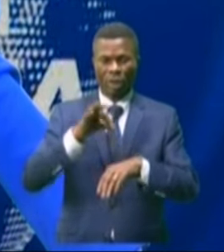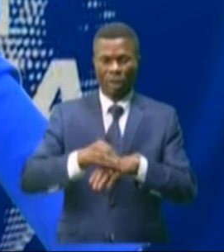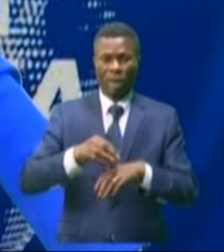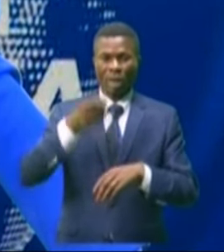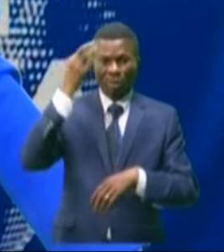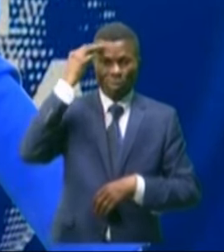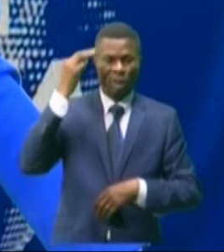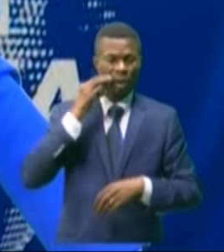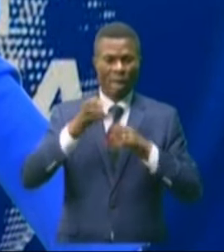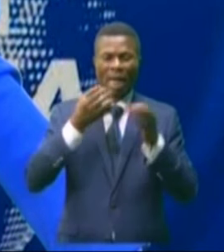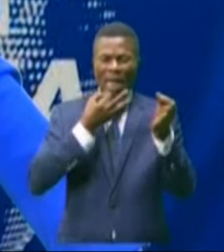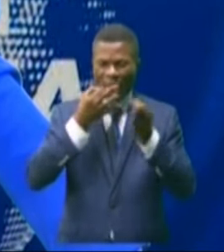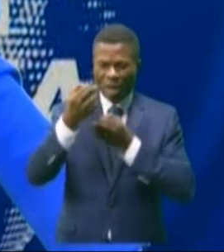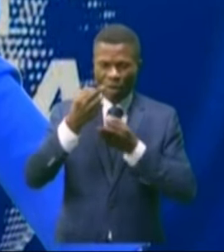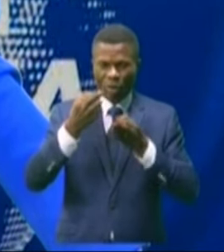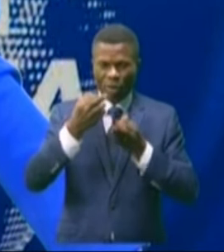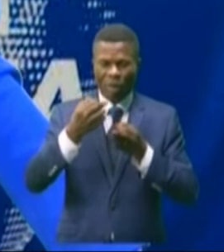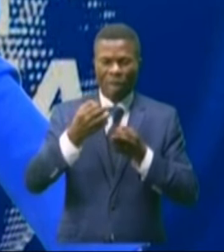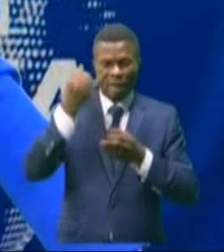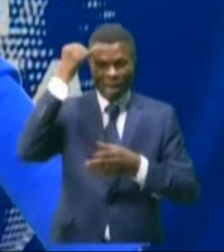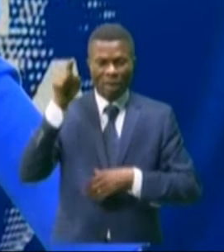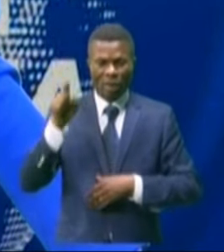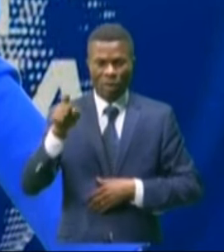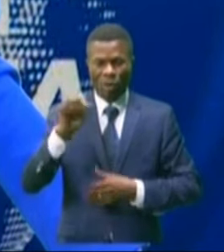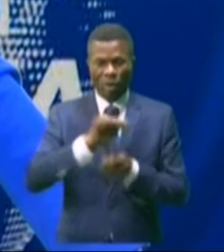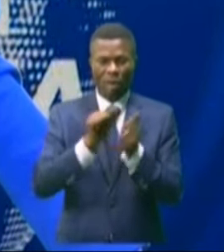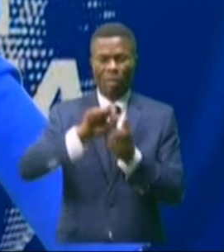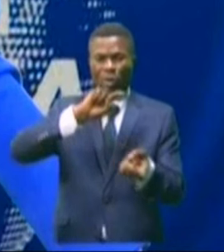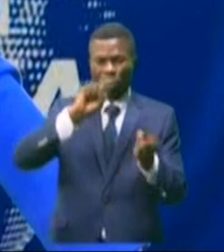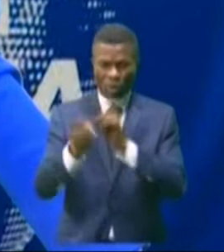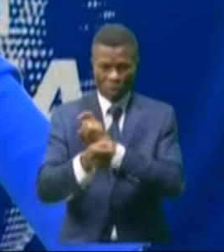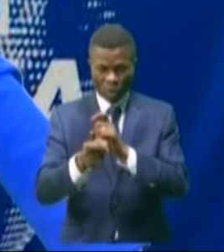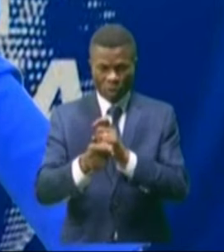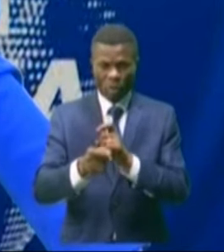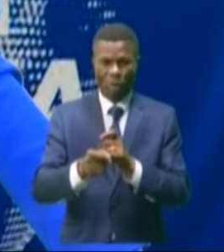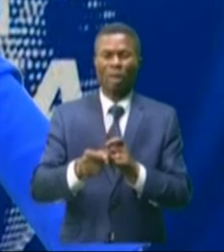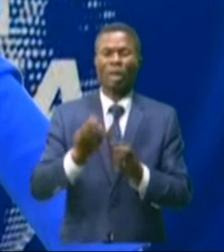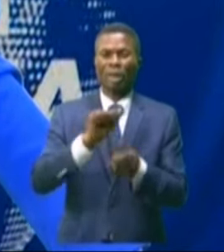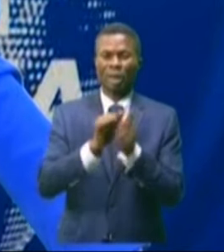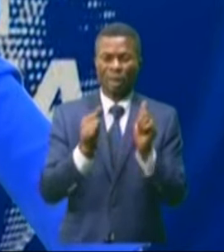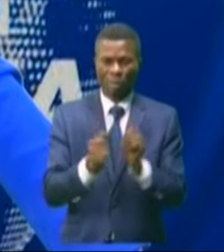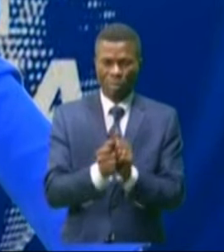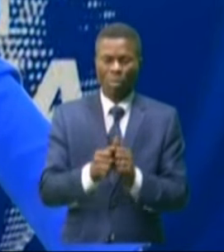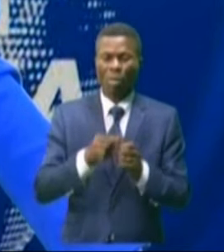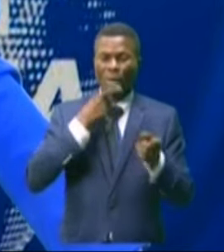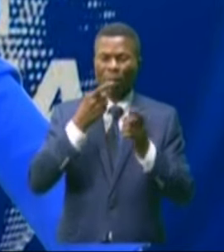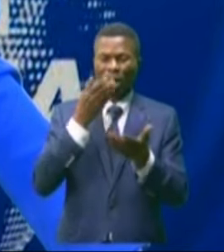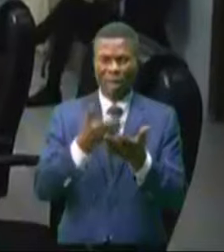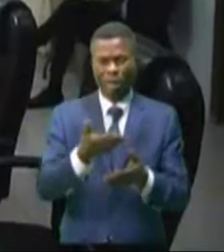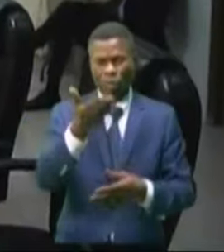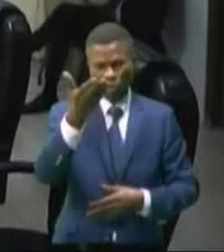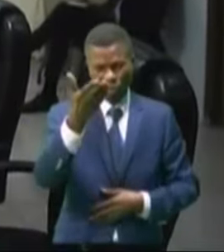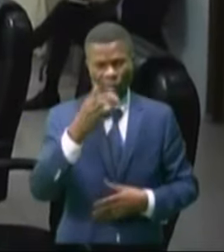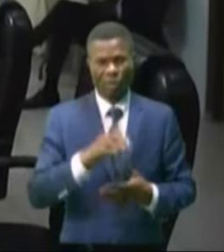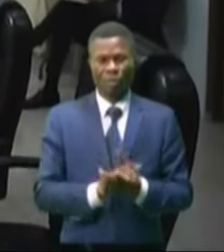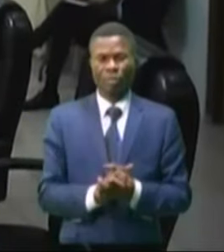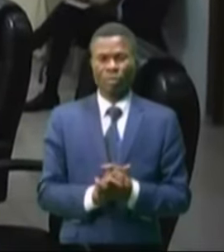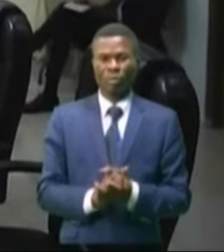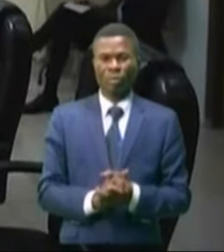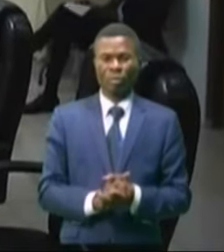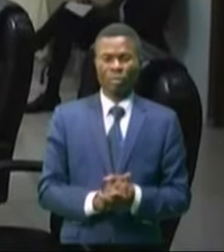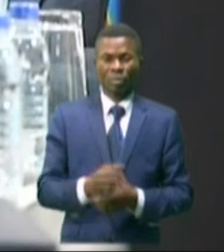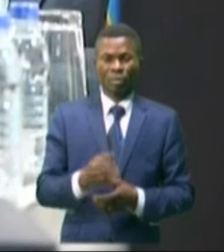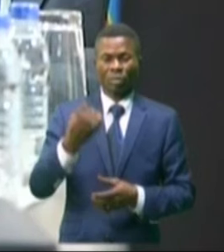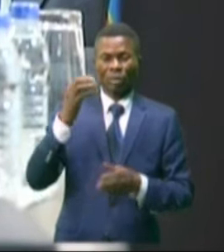Mouyaya d'expliquer son concept sur le changement des narratifs. Gaëtan Magalano. Autour d'une même